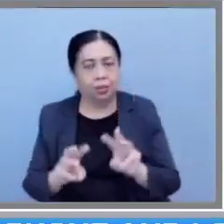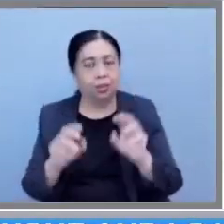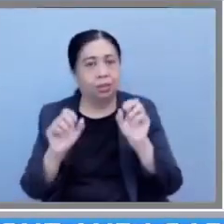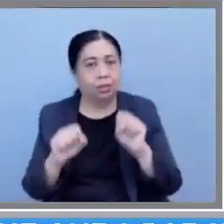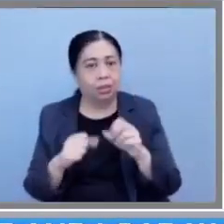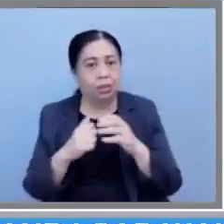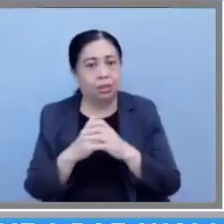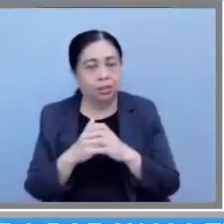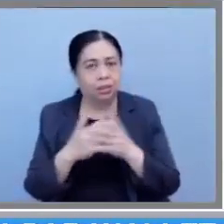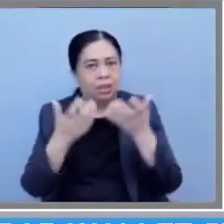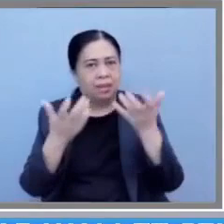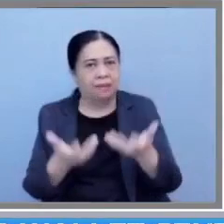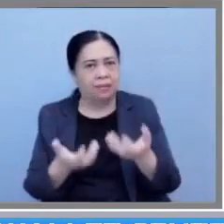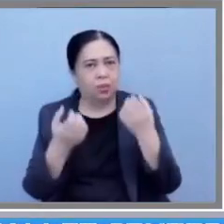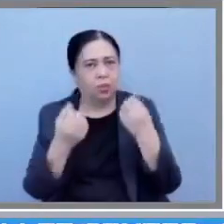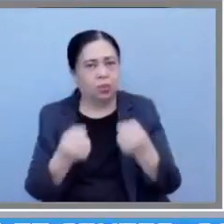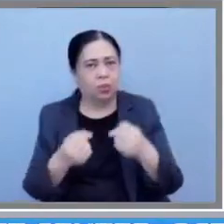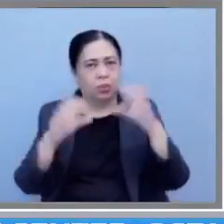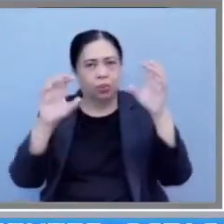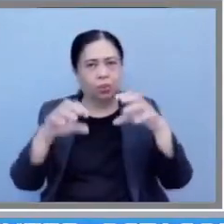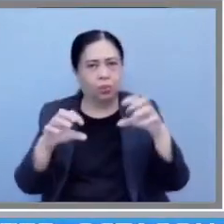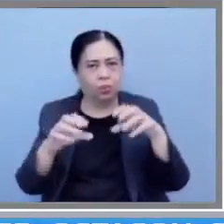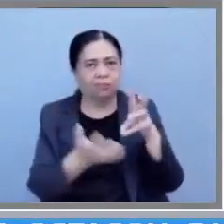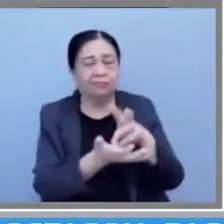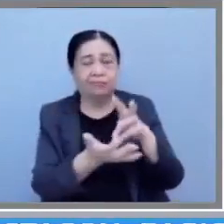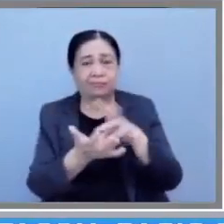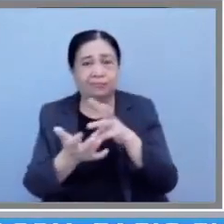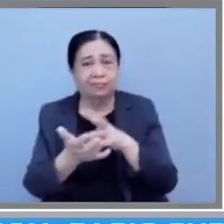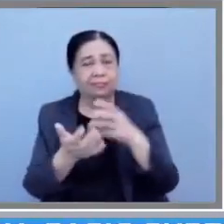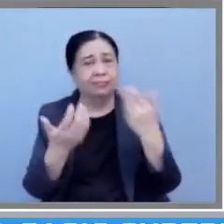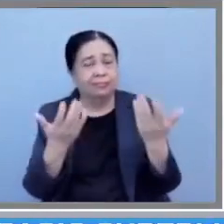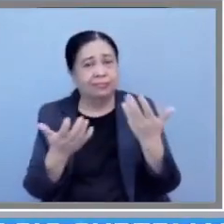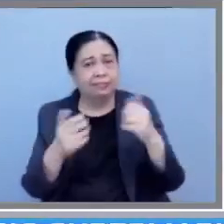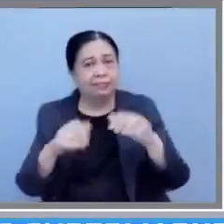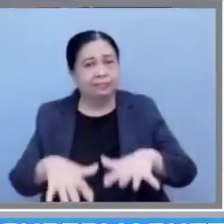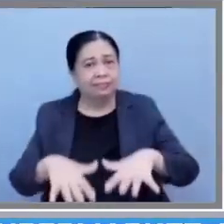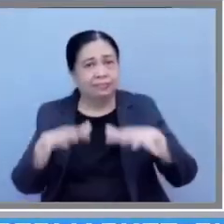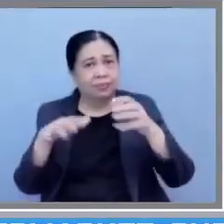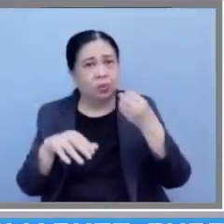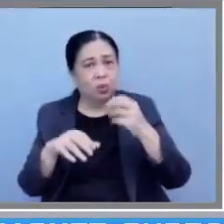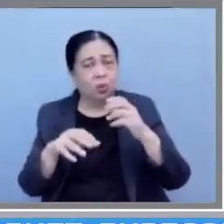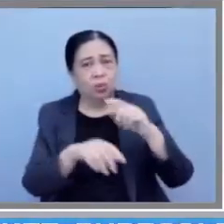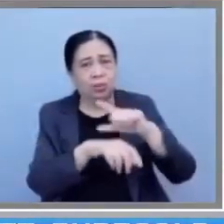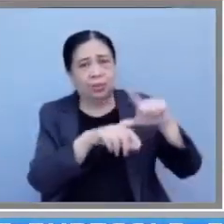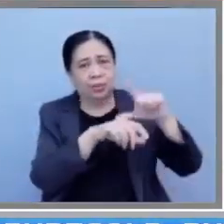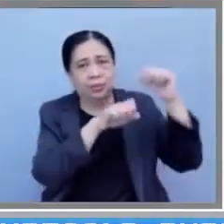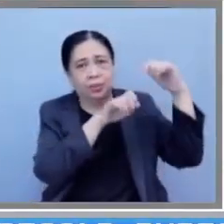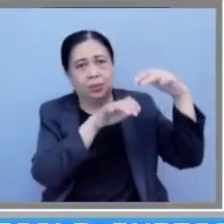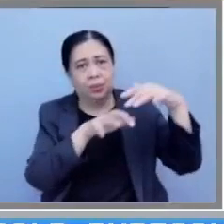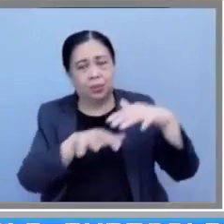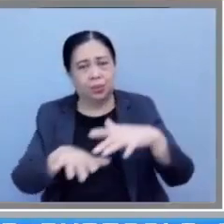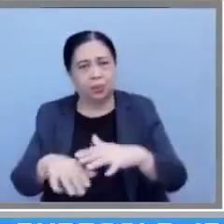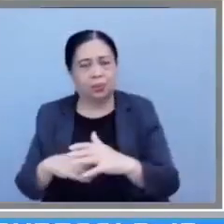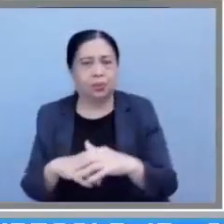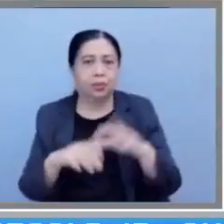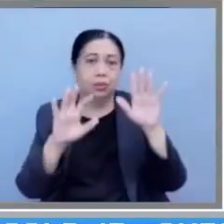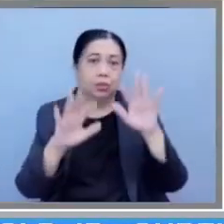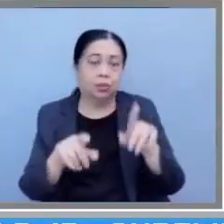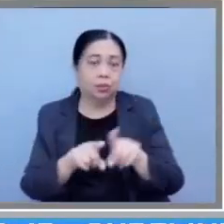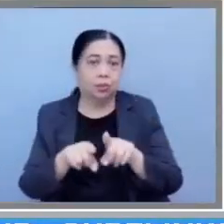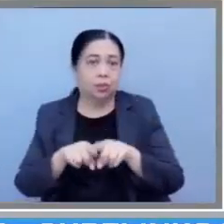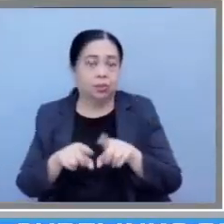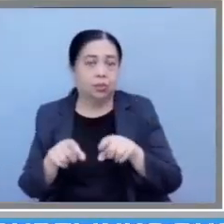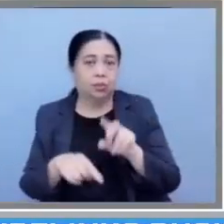intense rains sa ilang lugar na maaaring magdulot ng baha o landslide. Uulanin din ang ilang bahagi ng Metro